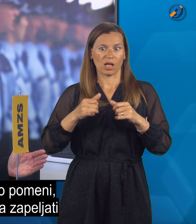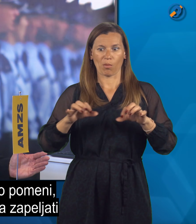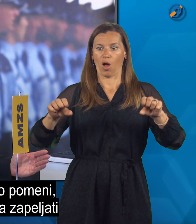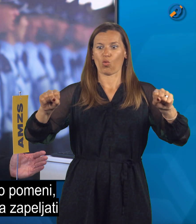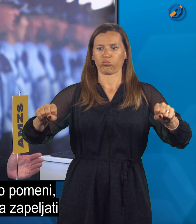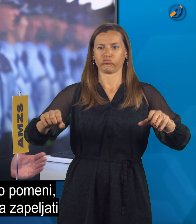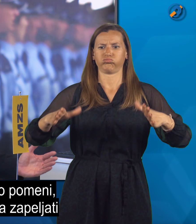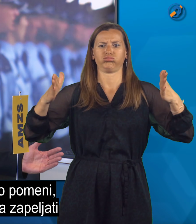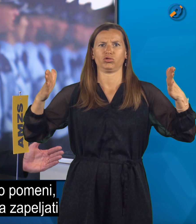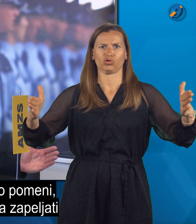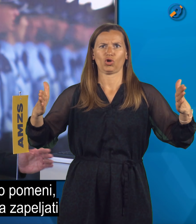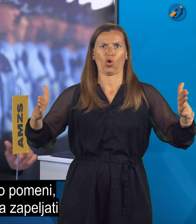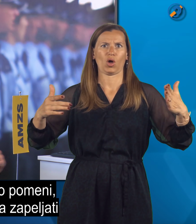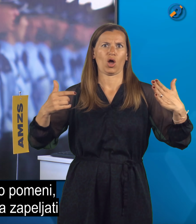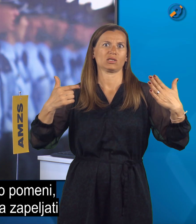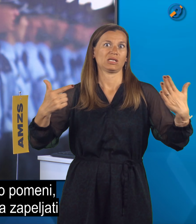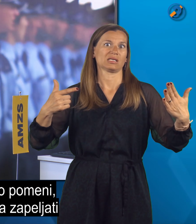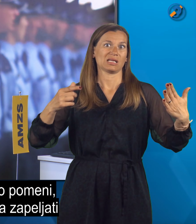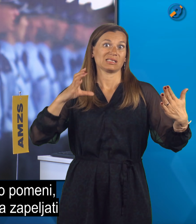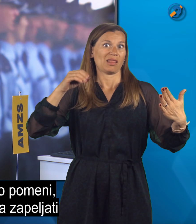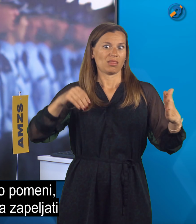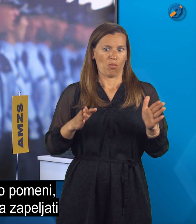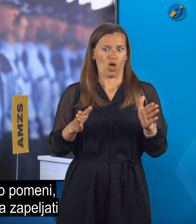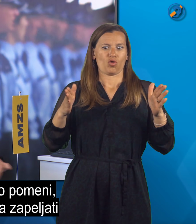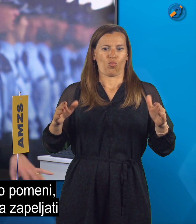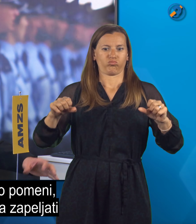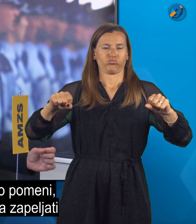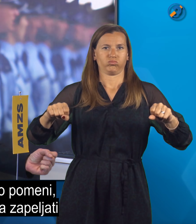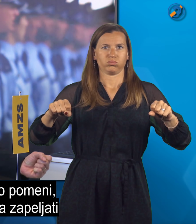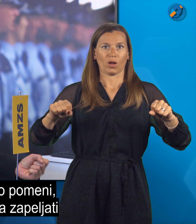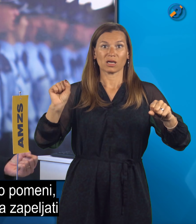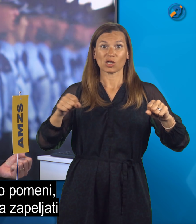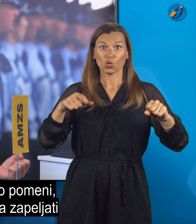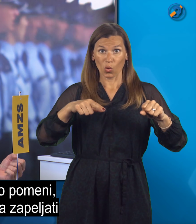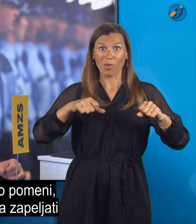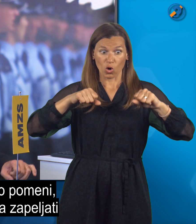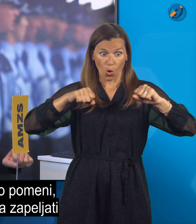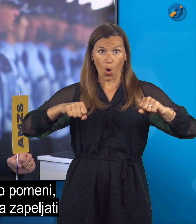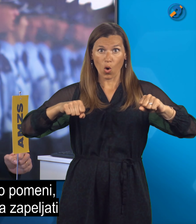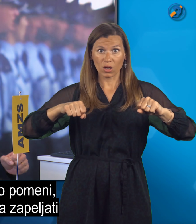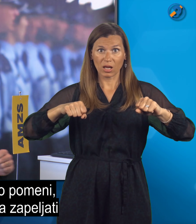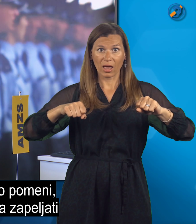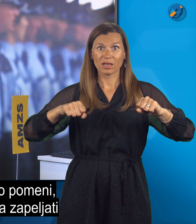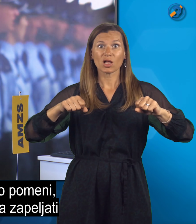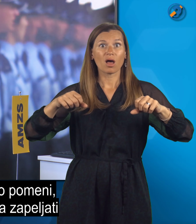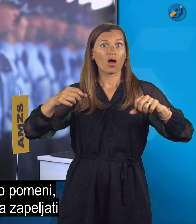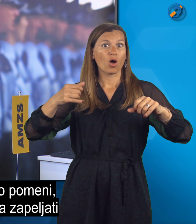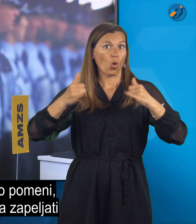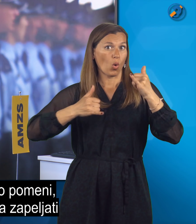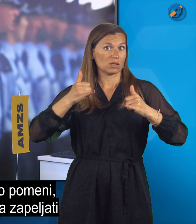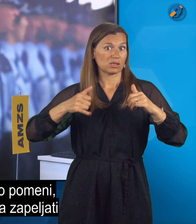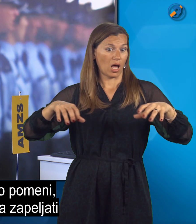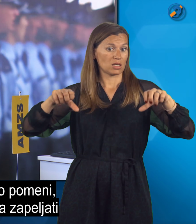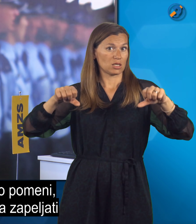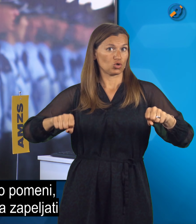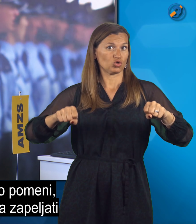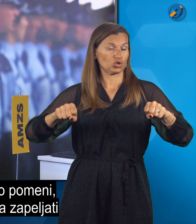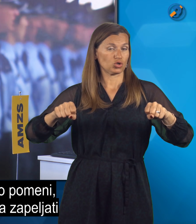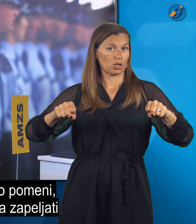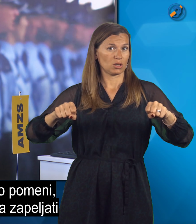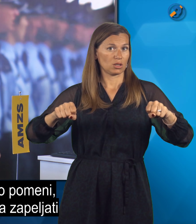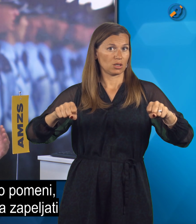cm, to je kar široko, ne? In posledično so na krmilu tudi roke in pač kolesar drži krmilo v